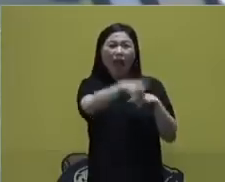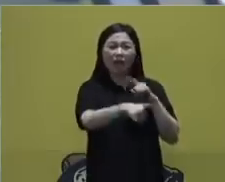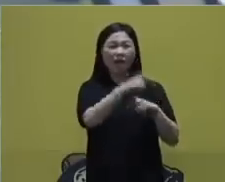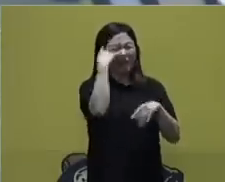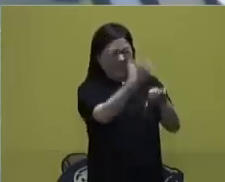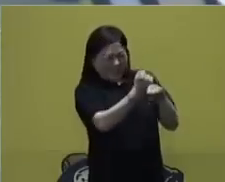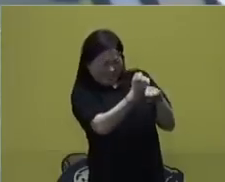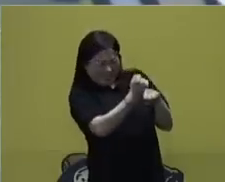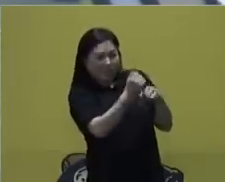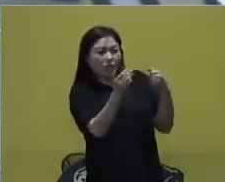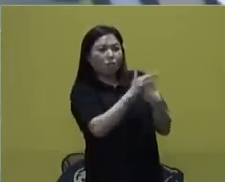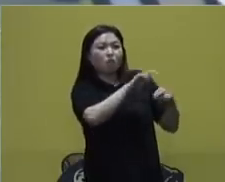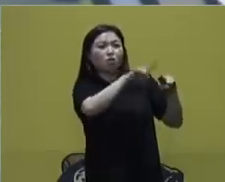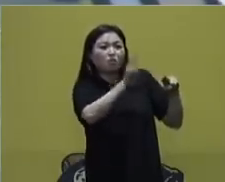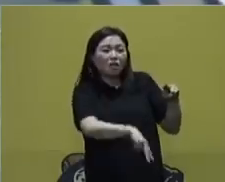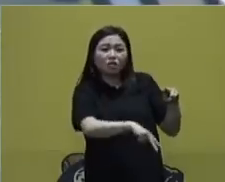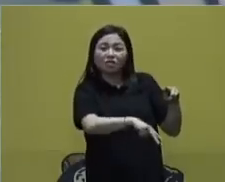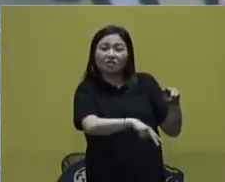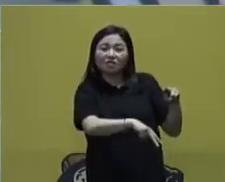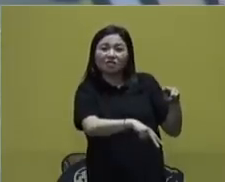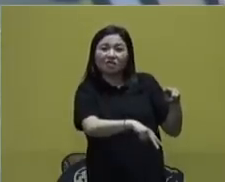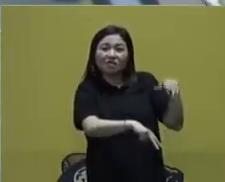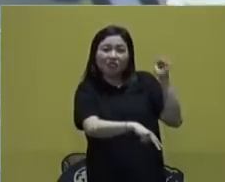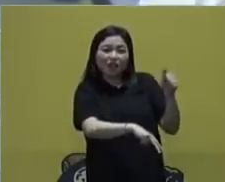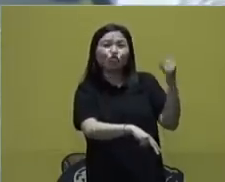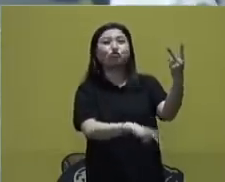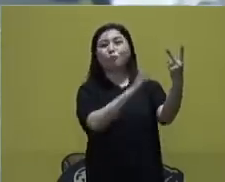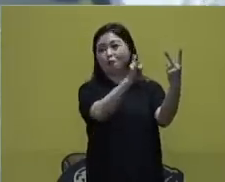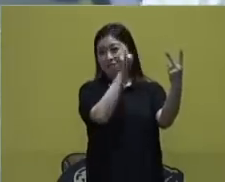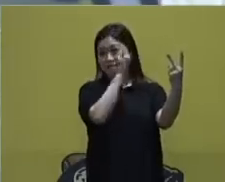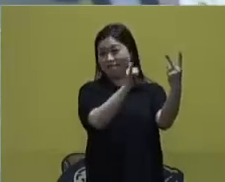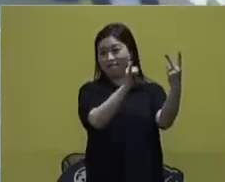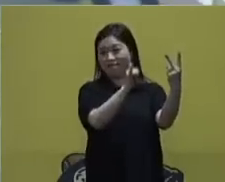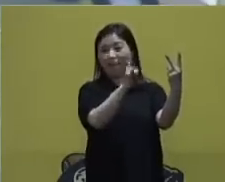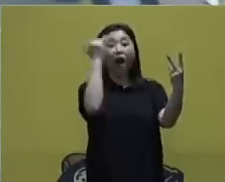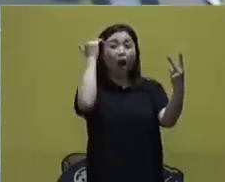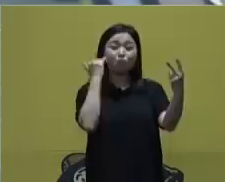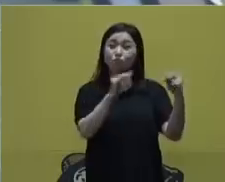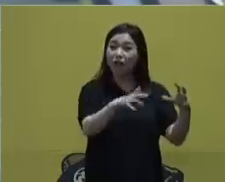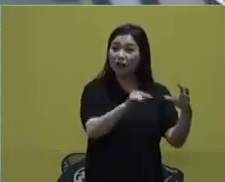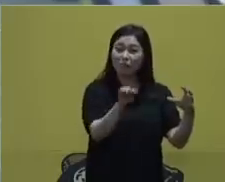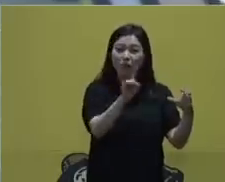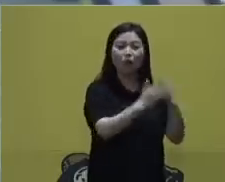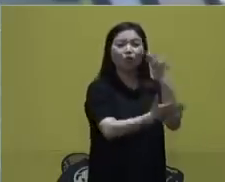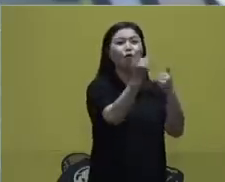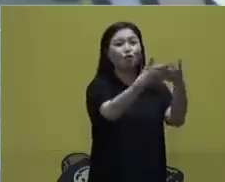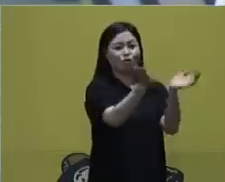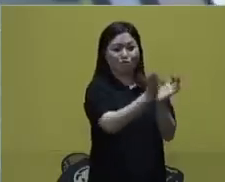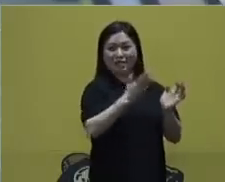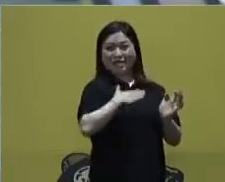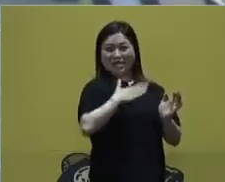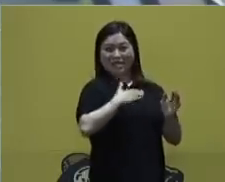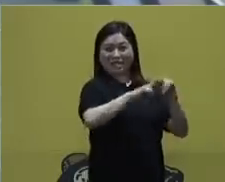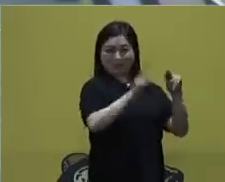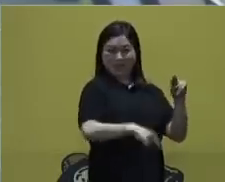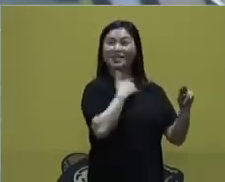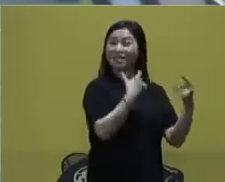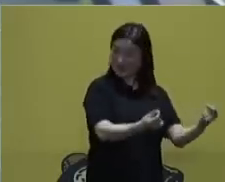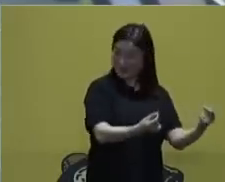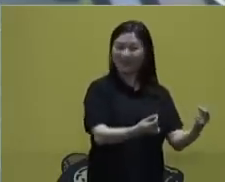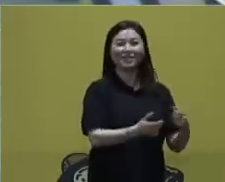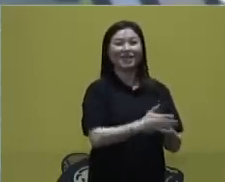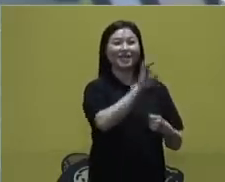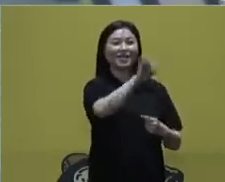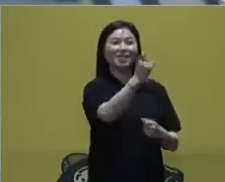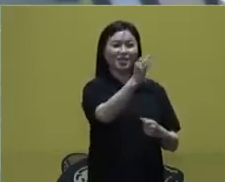그래가지고 그만둔 장관이 세계에서 두 명 있습니다. 예. 한국에서는 통일부 장관이 제가 그만뒀고 이종석. 네. 예,